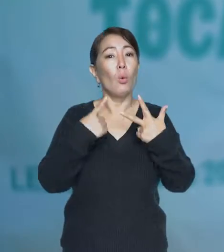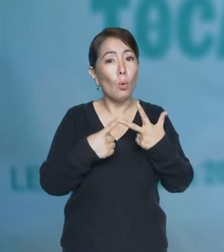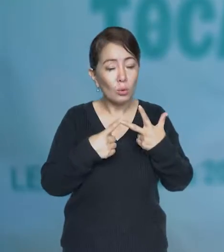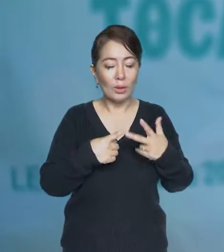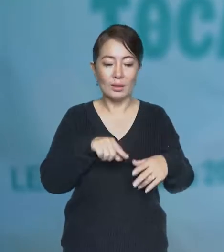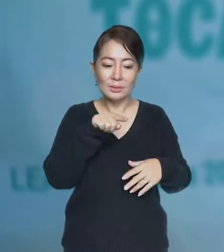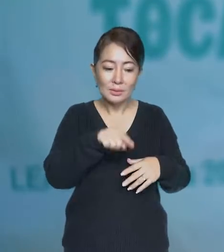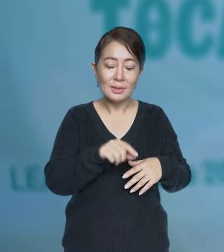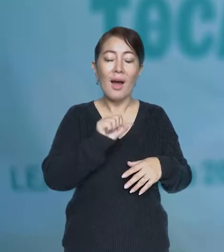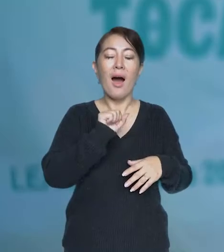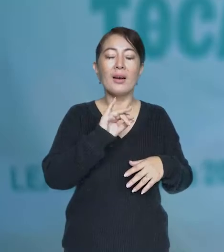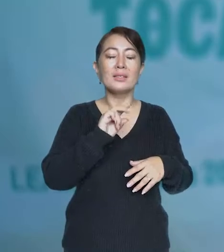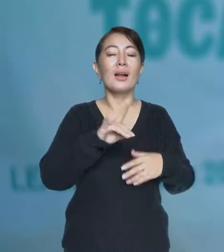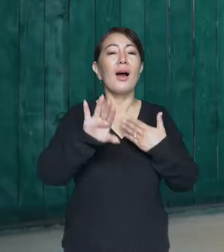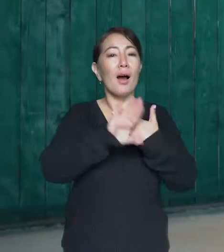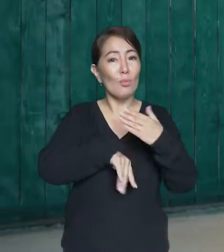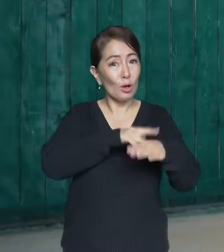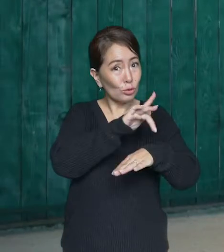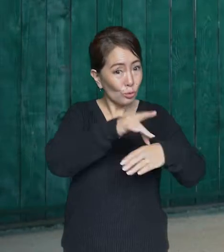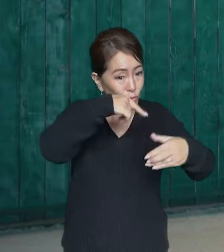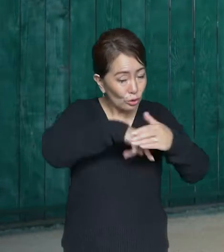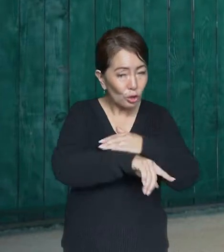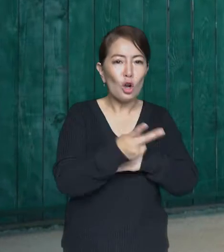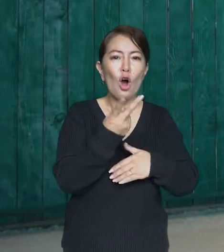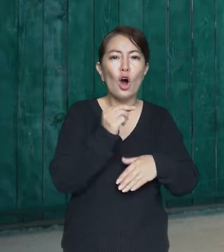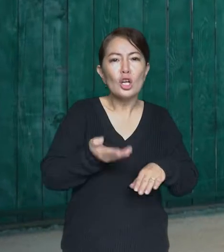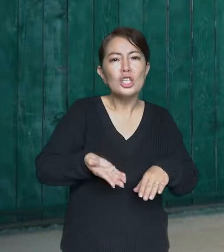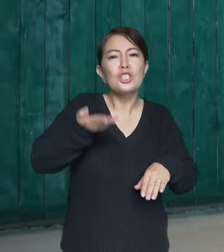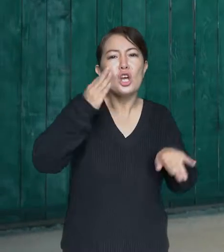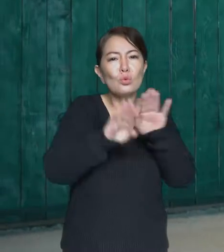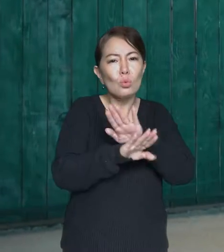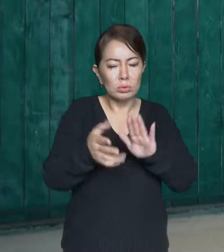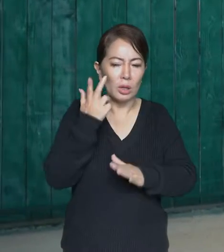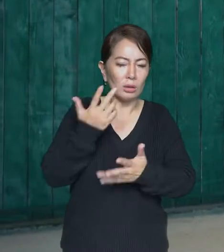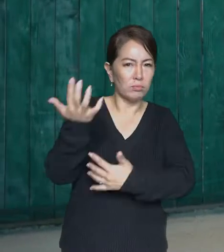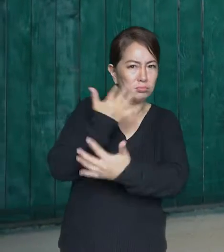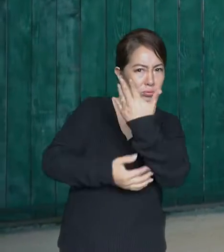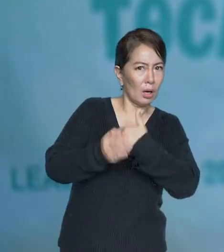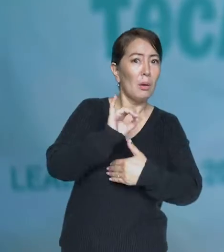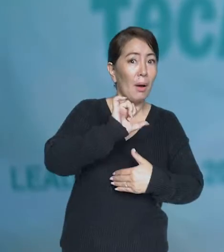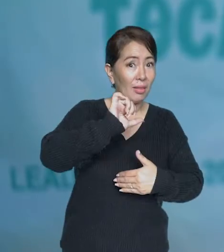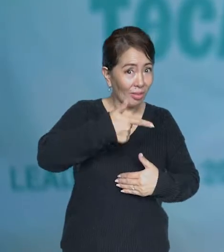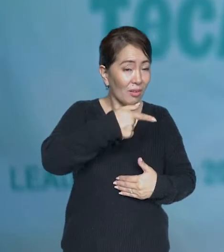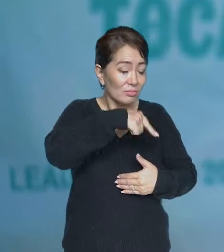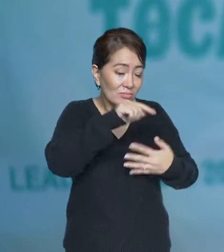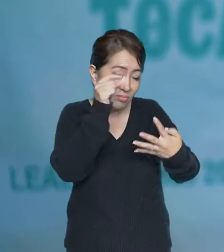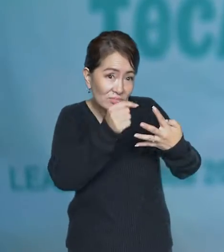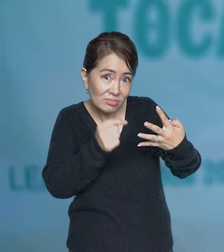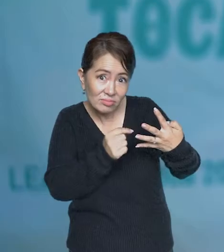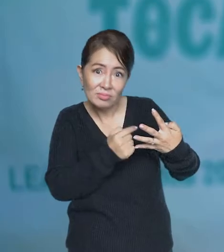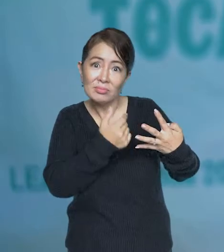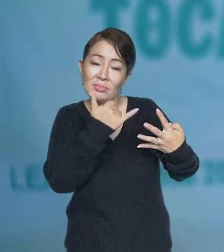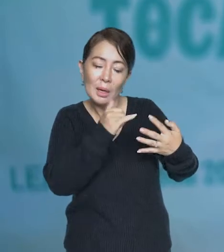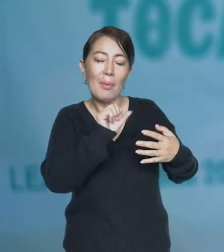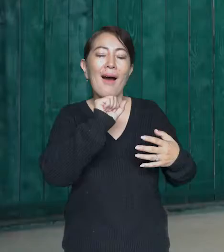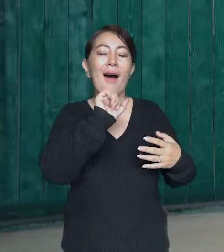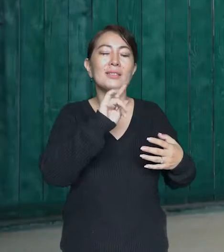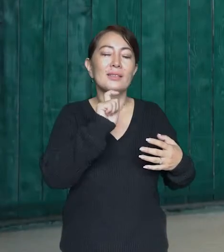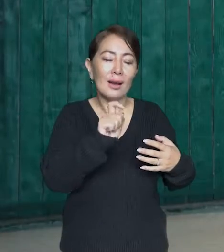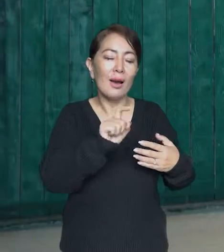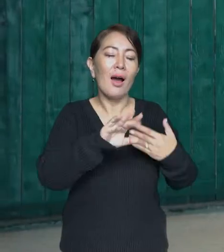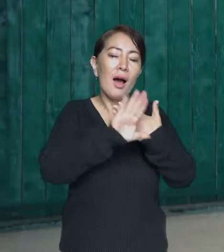тухайн асрах хамгаалах төвд нь бол 20-с дээш хүүхдүүд байнга байршиж байх. Ийм асра хамгаалах